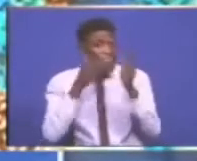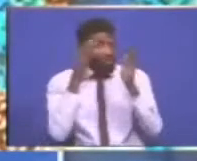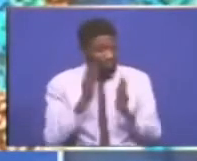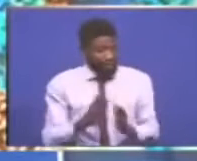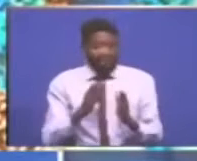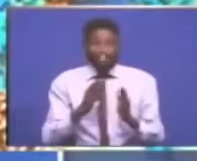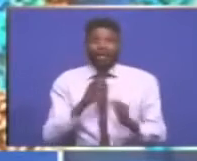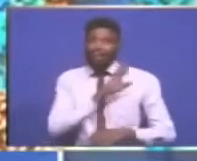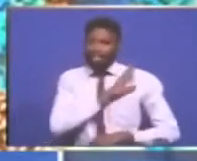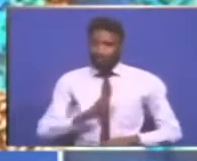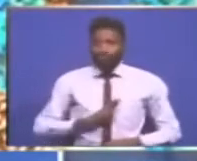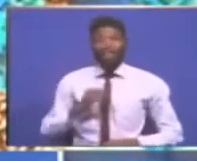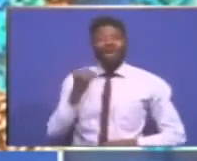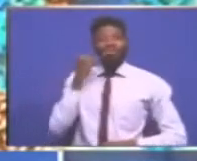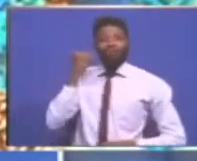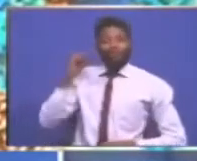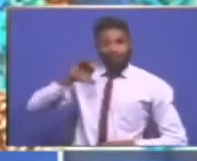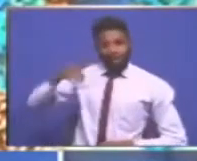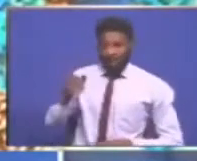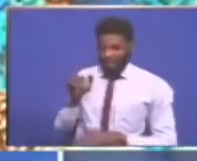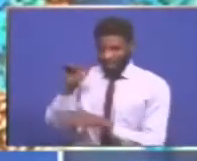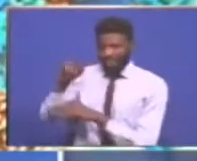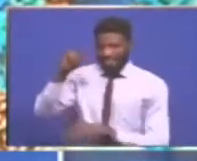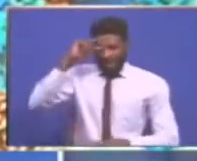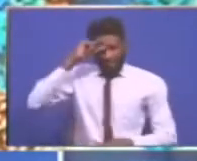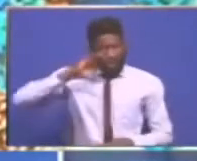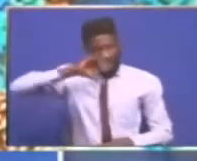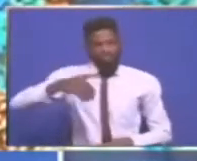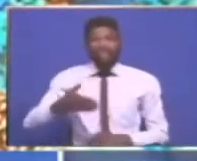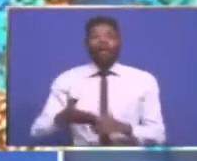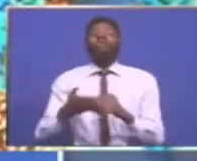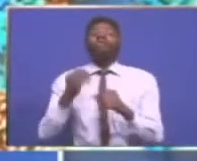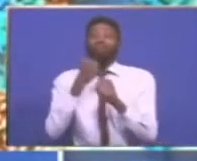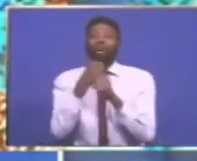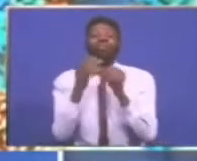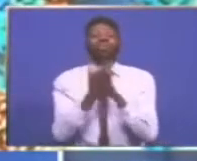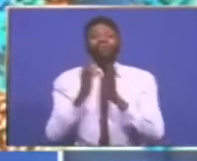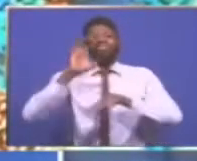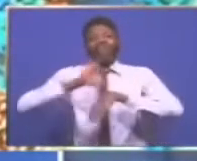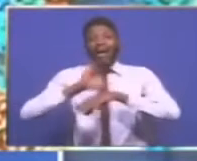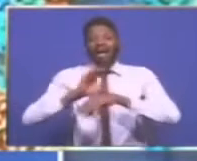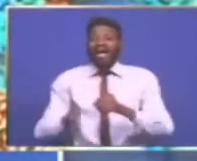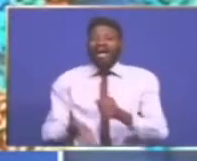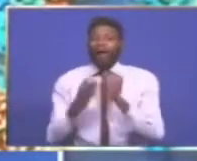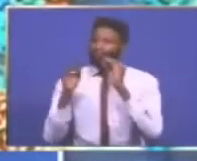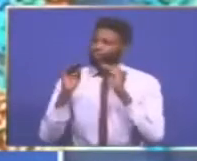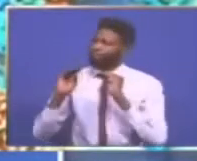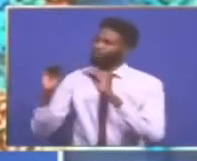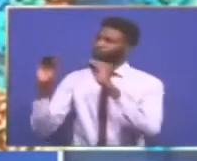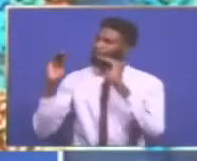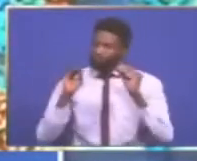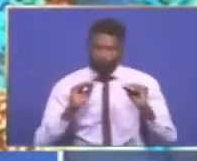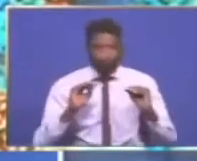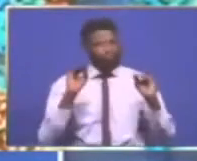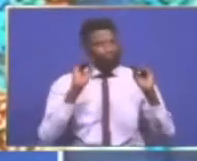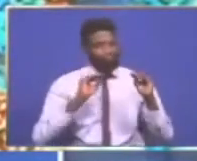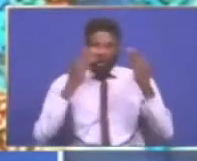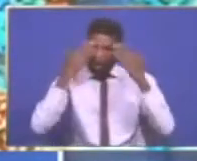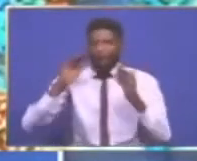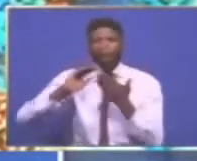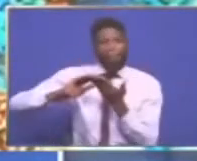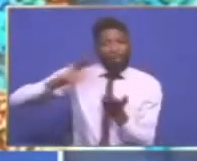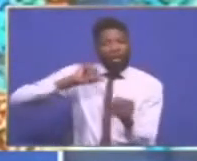Nakuru wakitoa wito kwa serikali za kaunti kuhusisha kanisa katika kutoa uhamasisho, hasa kuhusu chanjo dhidi ya ugonjwa